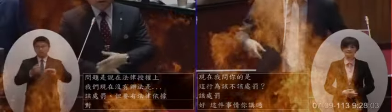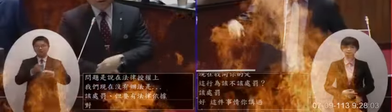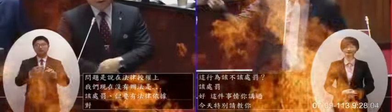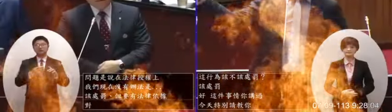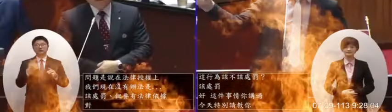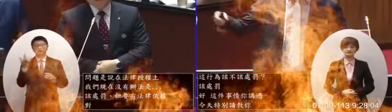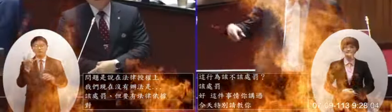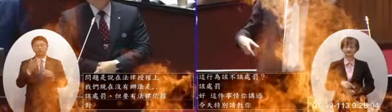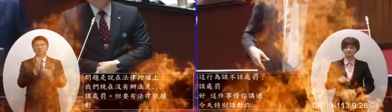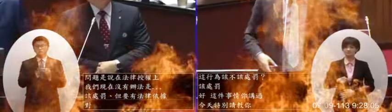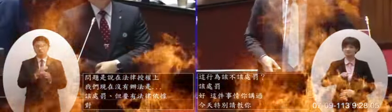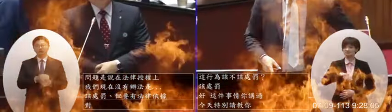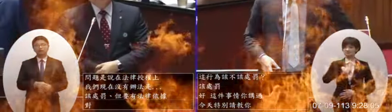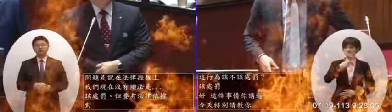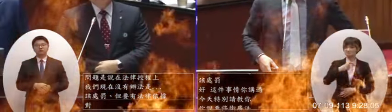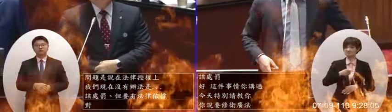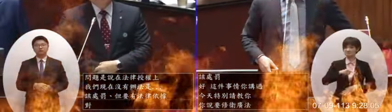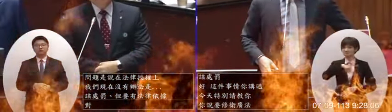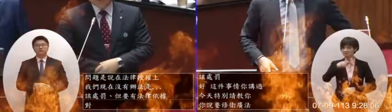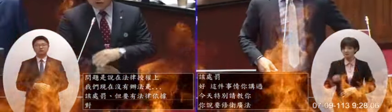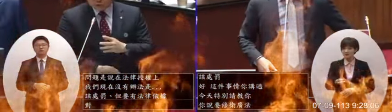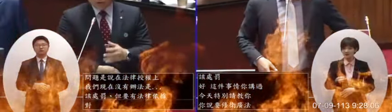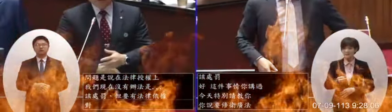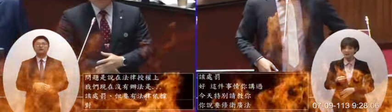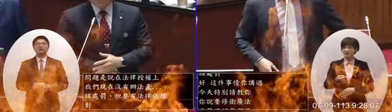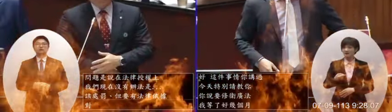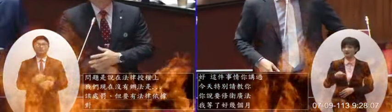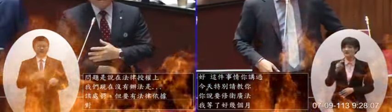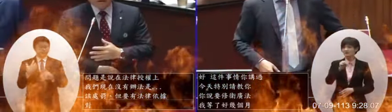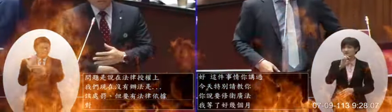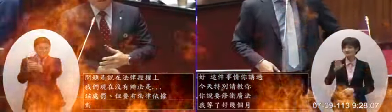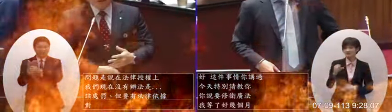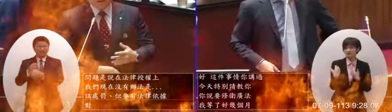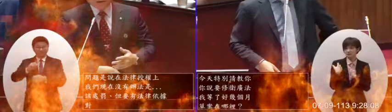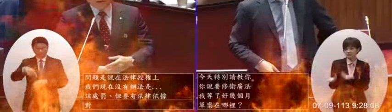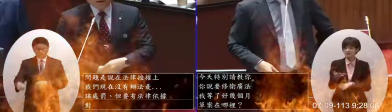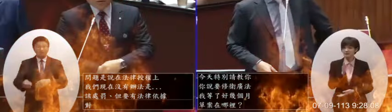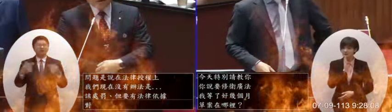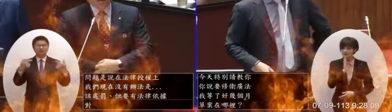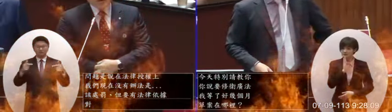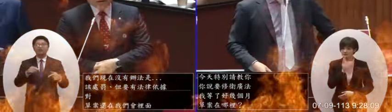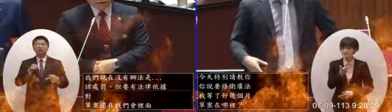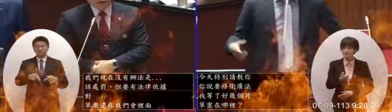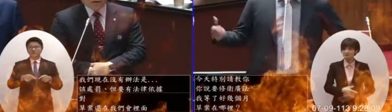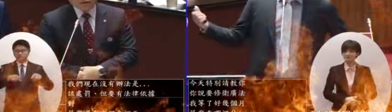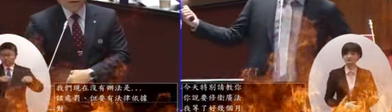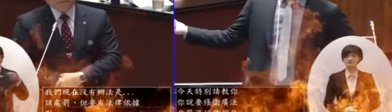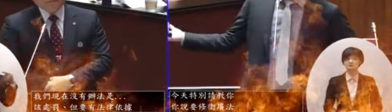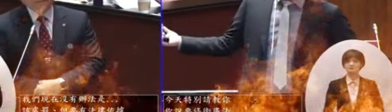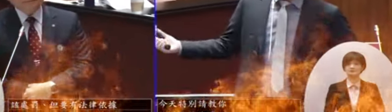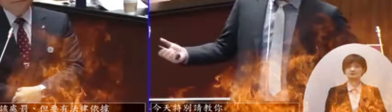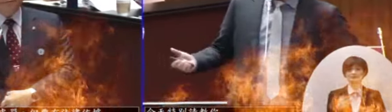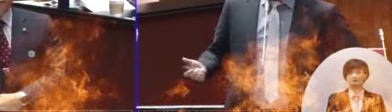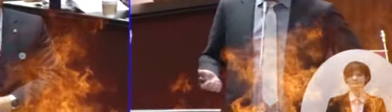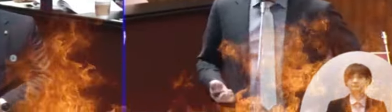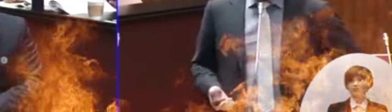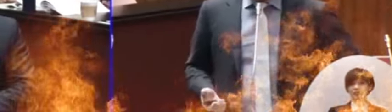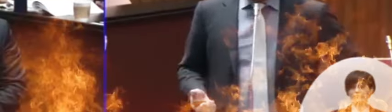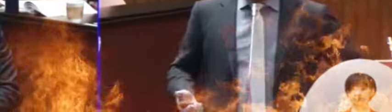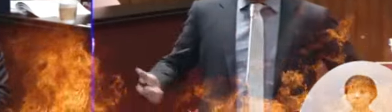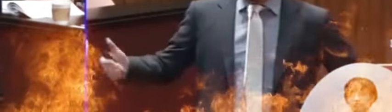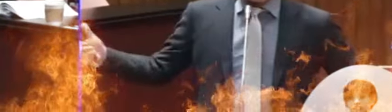你说， 所以这个是下一届 NCC 委员的锅就对了， 不是锅的问题，而是这个本来是一个延续的这个。 这个事情拖得越